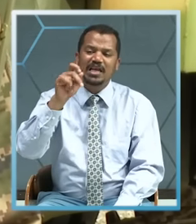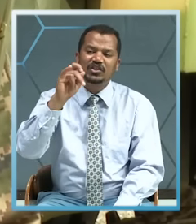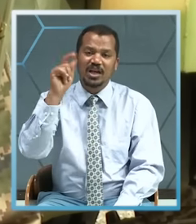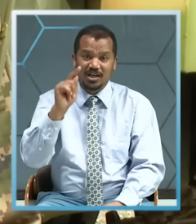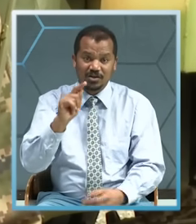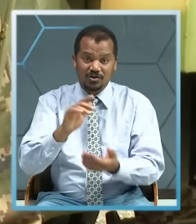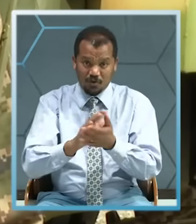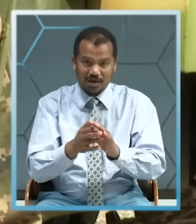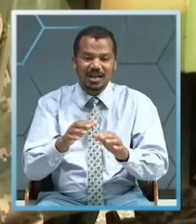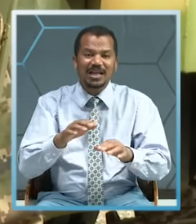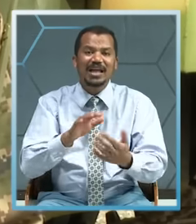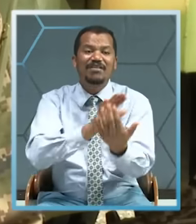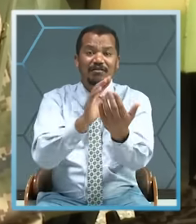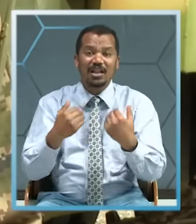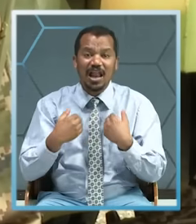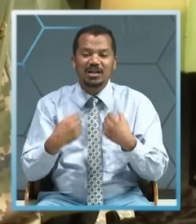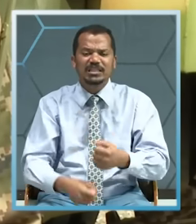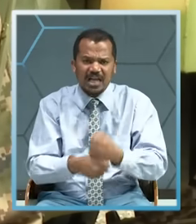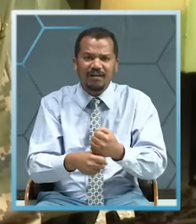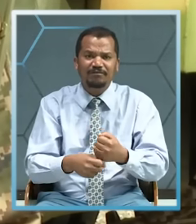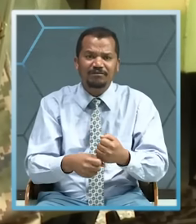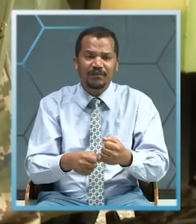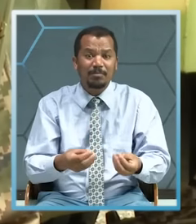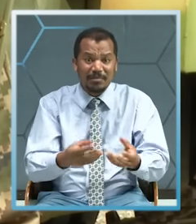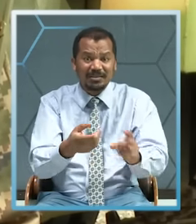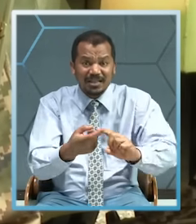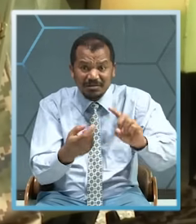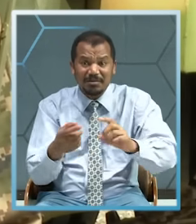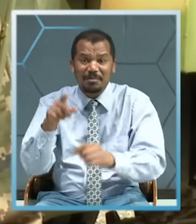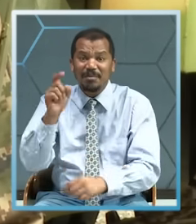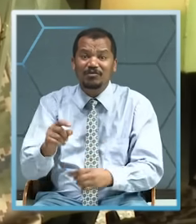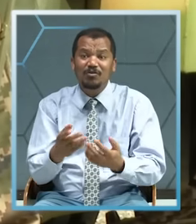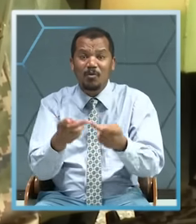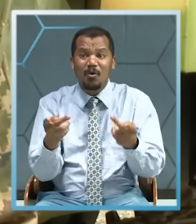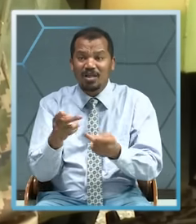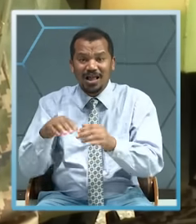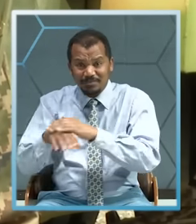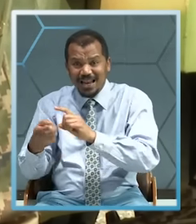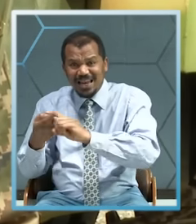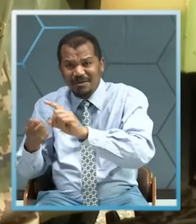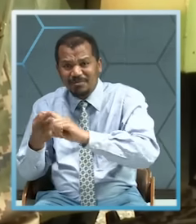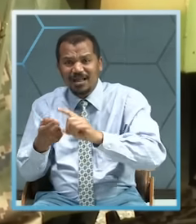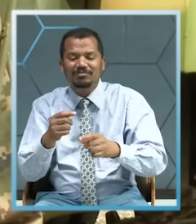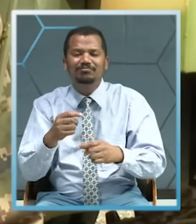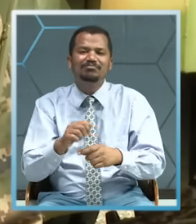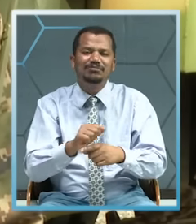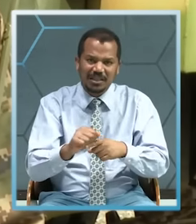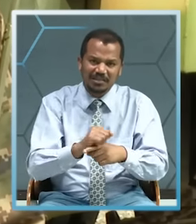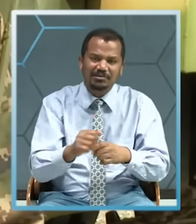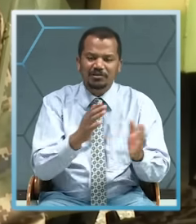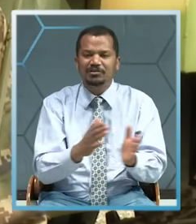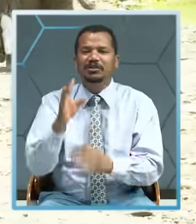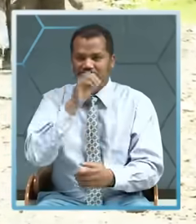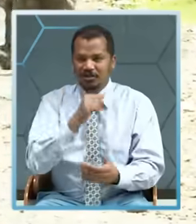ኩነን ከፊል ለፍት ያለው ለግረኛው ኃይል ድጋፍ በመስጠት የሚሆን በአስፈላጊ ሆነ ቦታ ገብተን ለመምታት ሙሉ ዝግጅታችንን